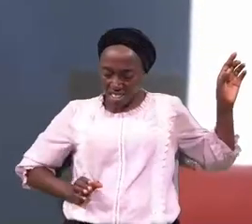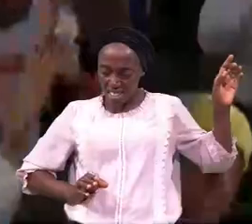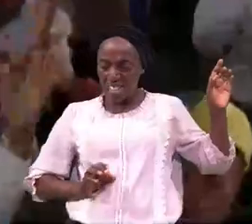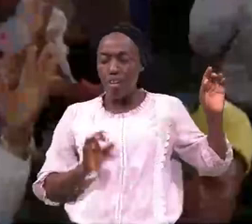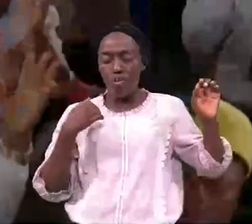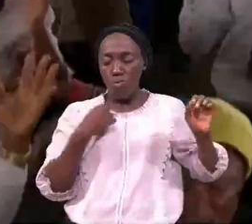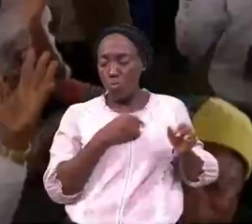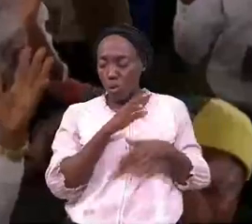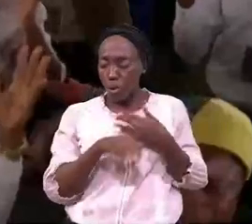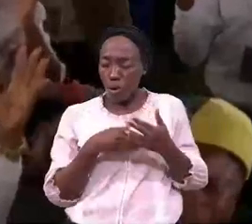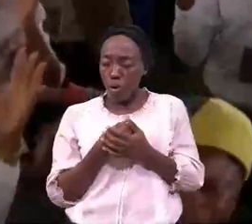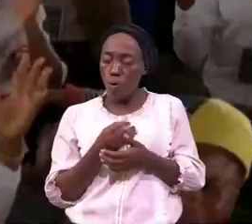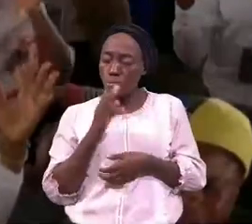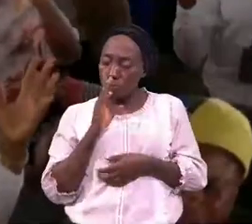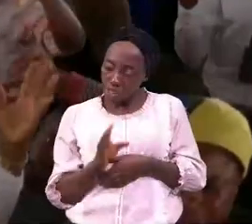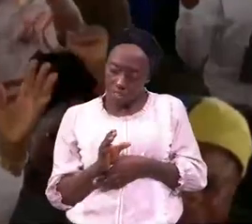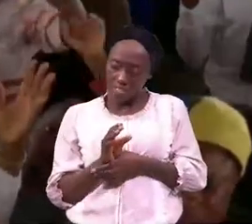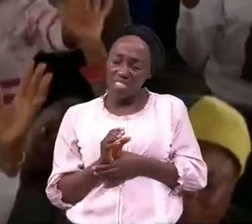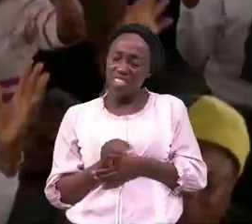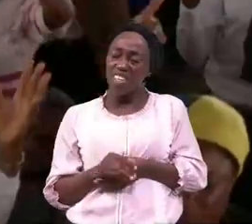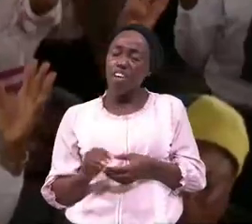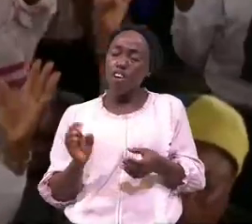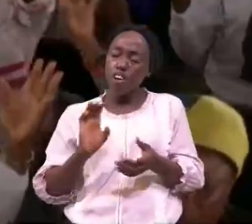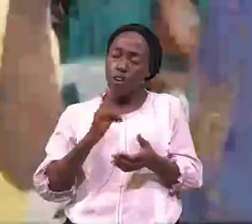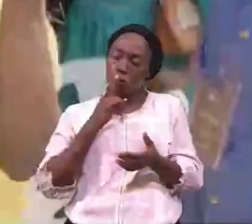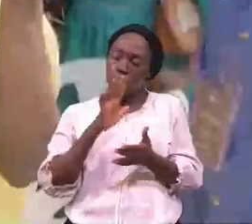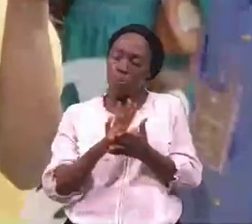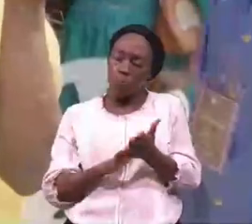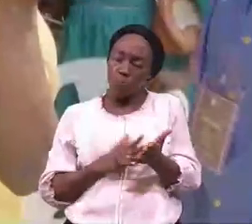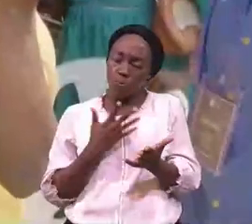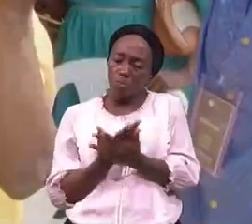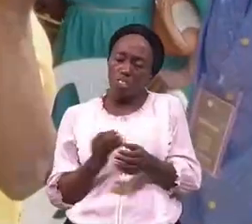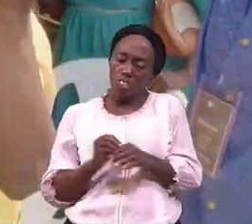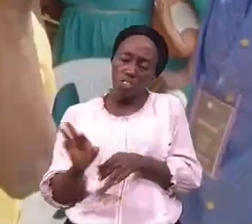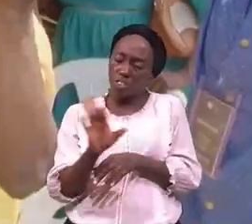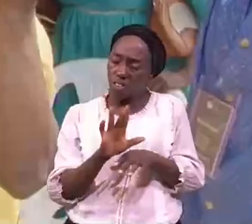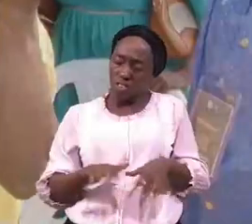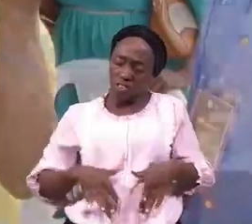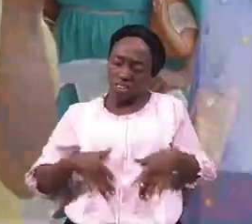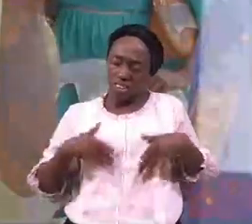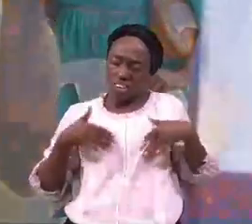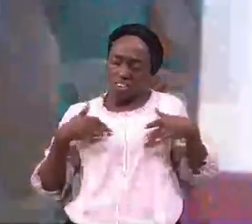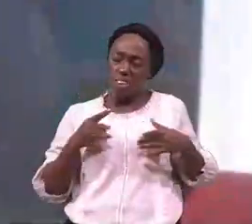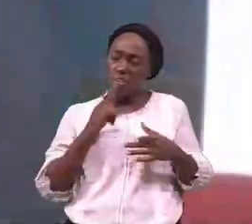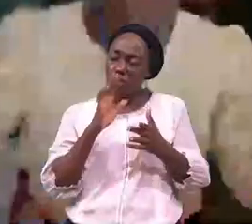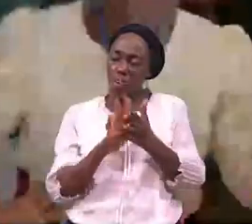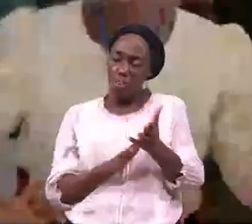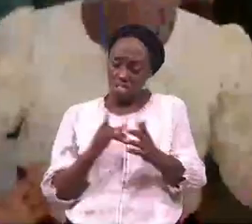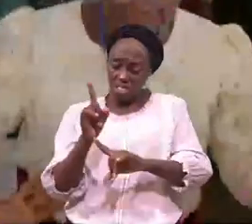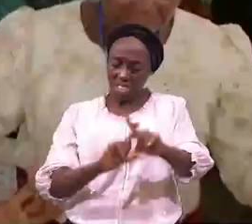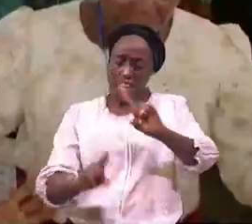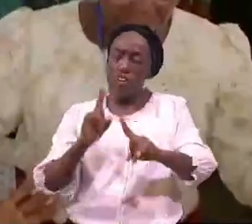le serons tous, la confirmation dans ta vie, mon frère, confirmation dans ta